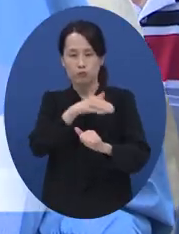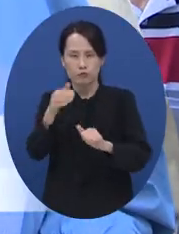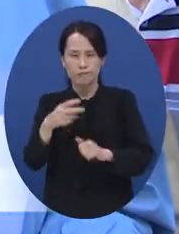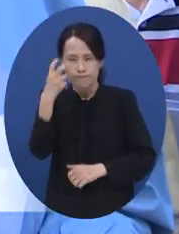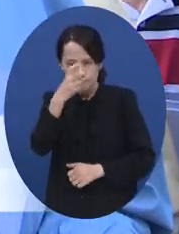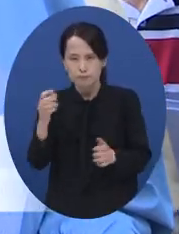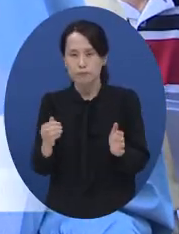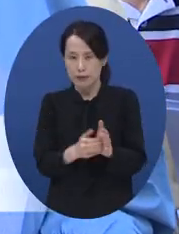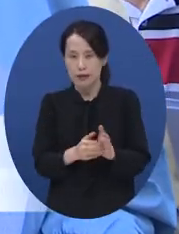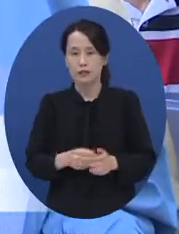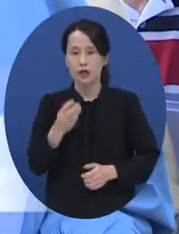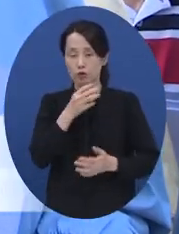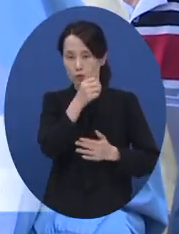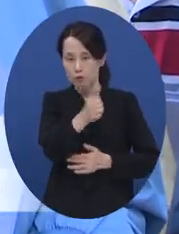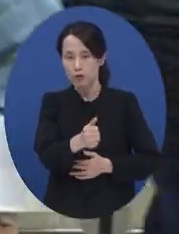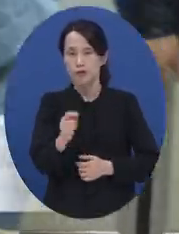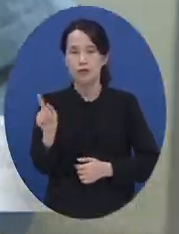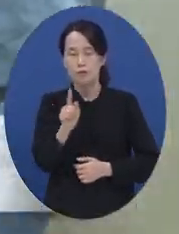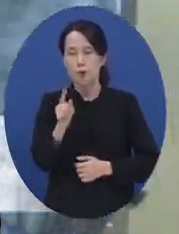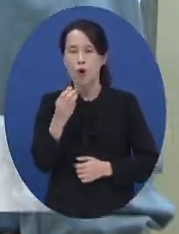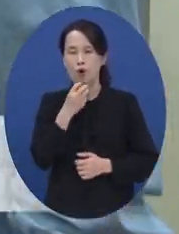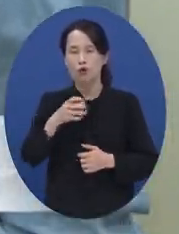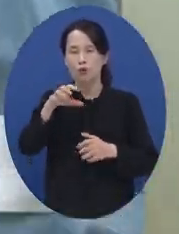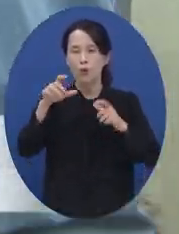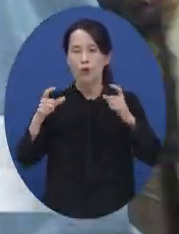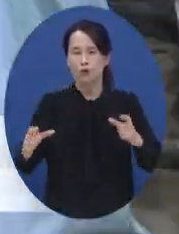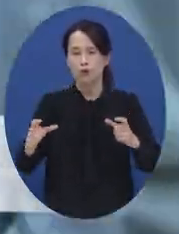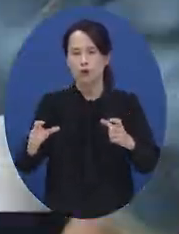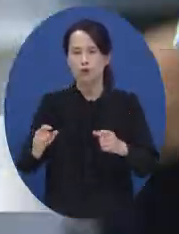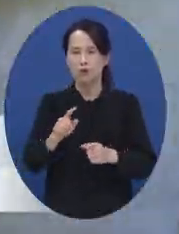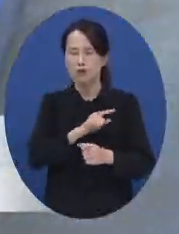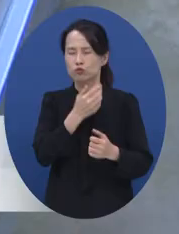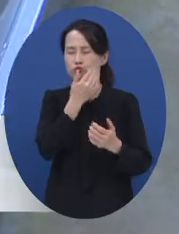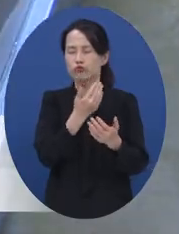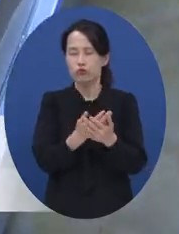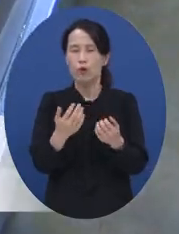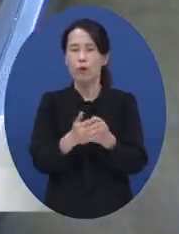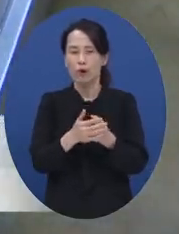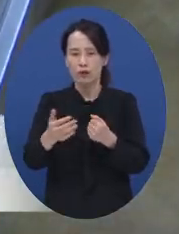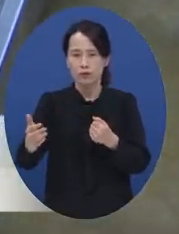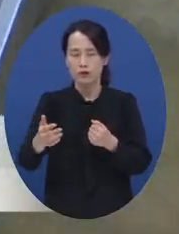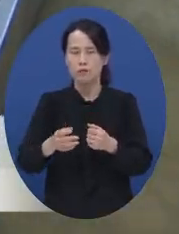점검했습니다. 이 자리에서 이 지사는 경기도가 최전방임과 동시에